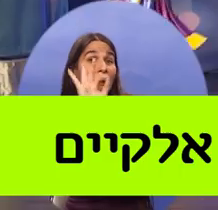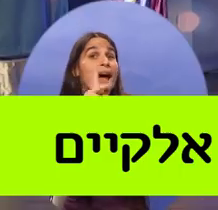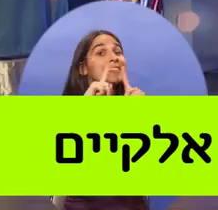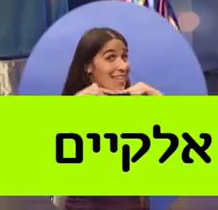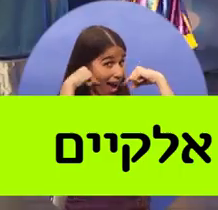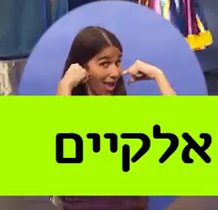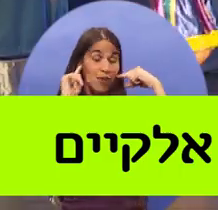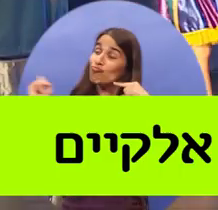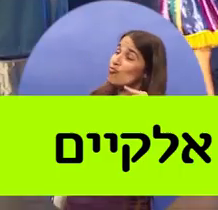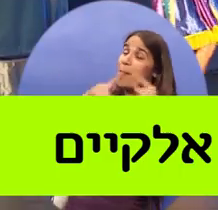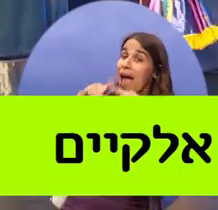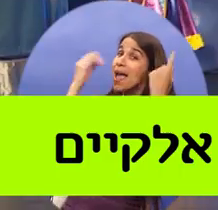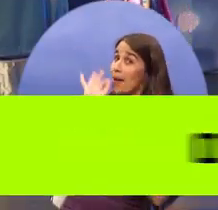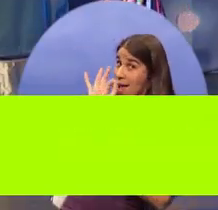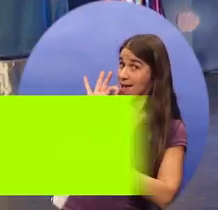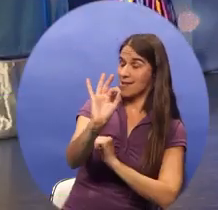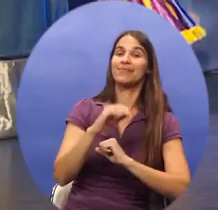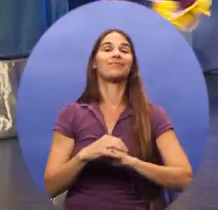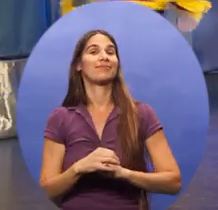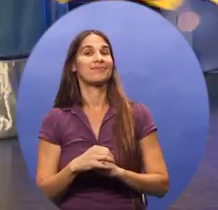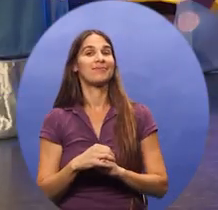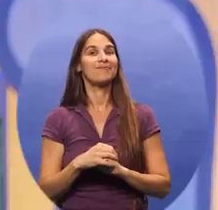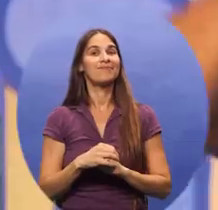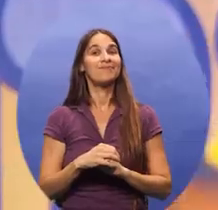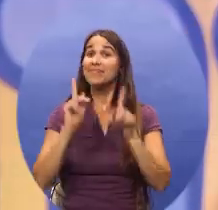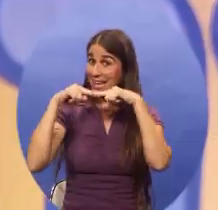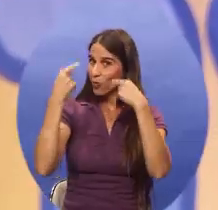בשבילך, תחייך יחייכו לך.